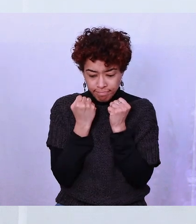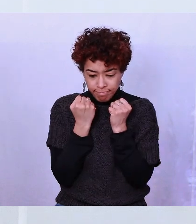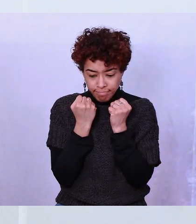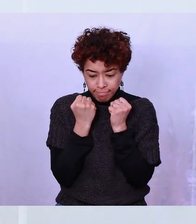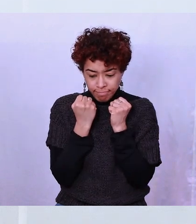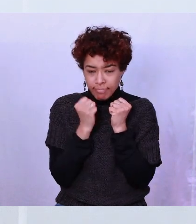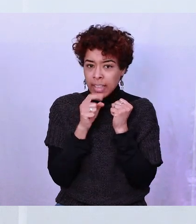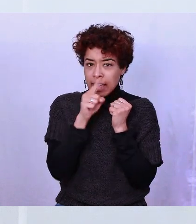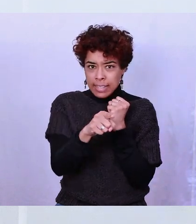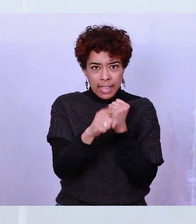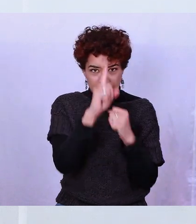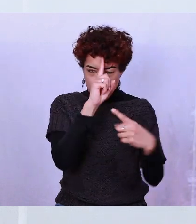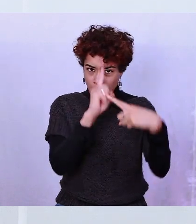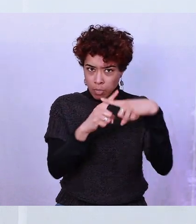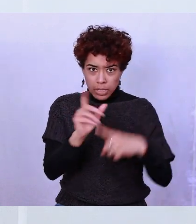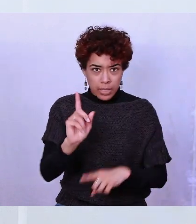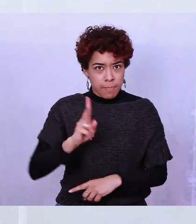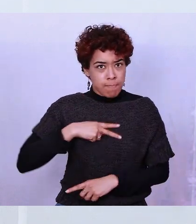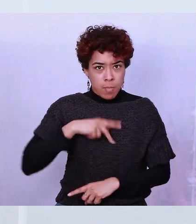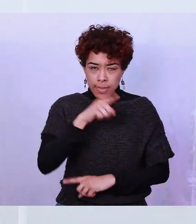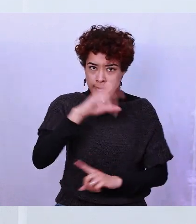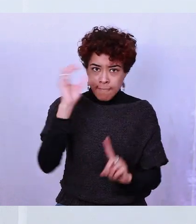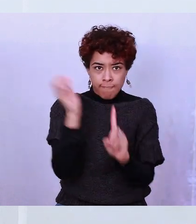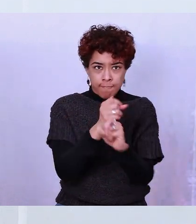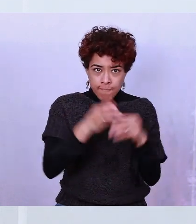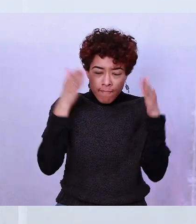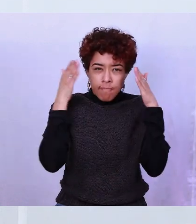C'est-à-dire ça, c'est mon objectif, ça ne bougera pas.